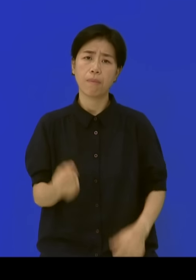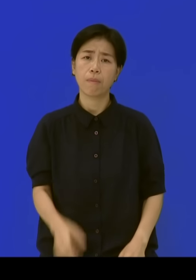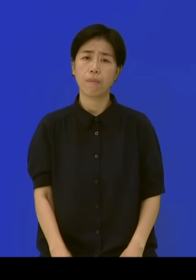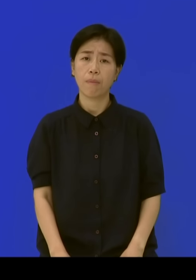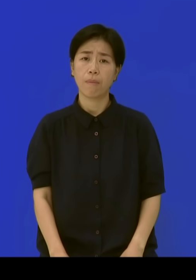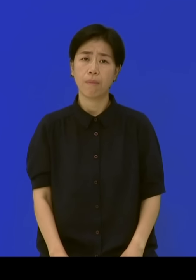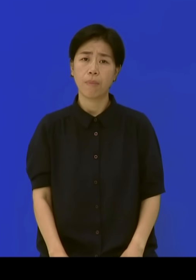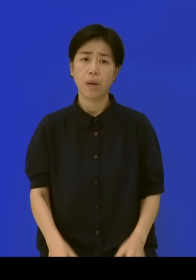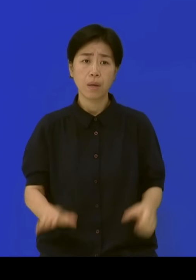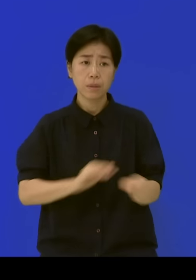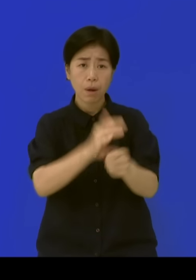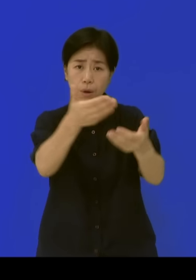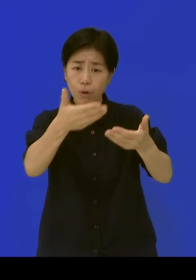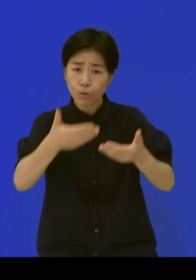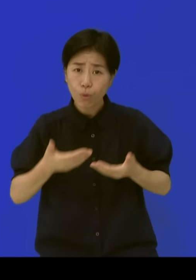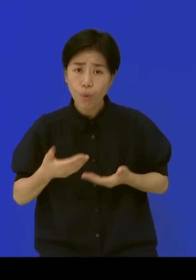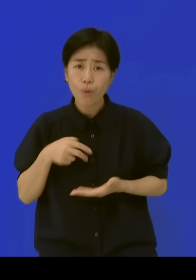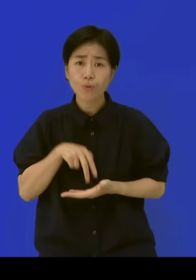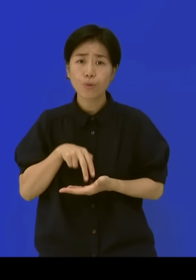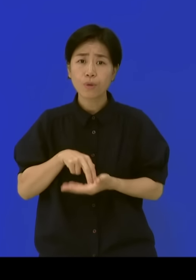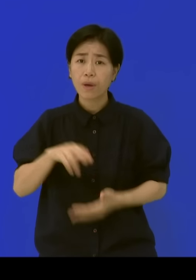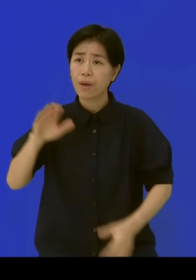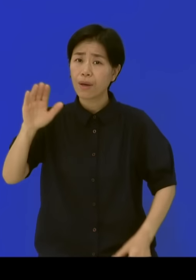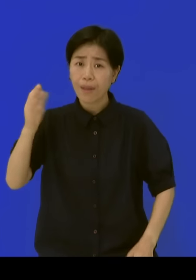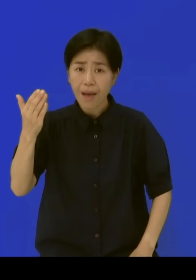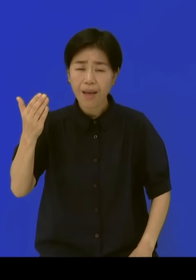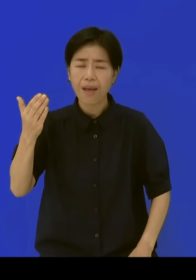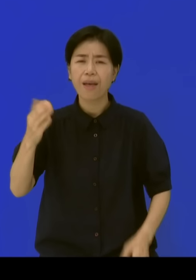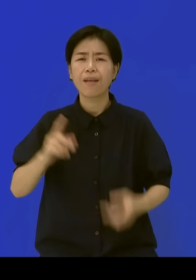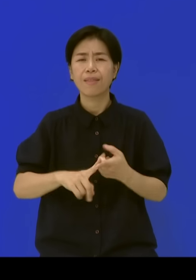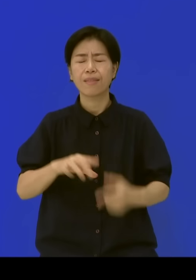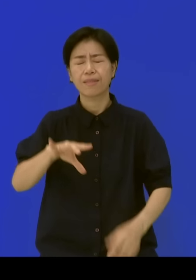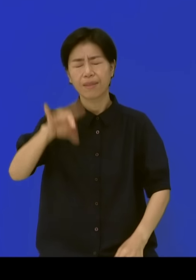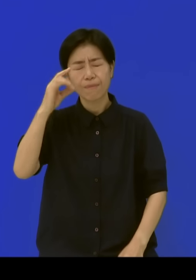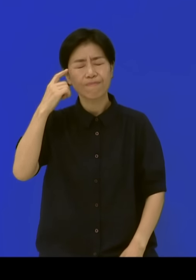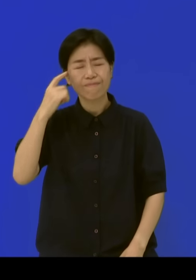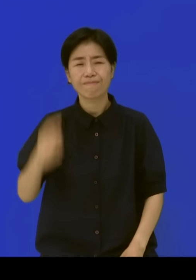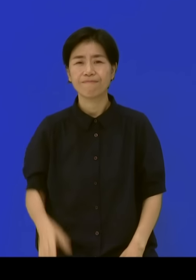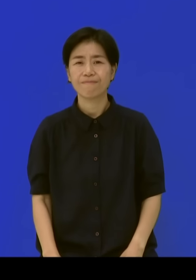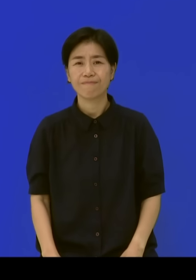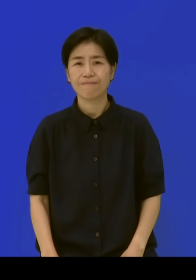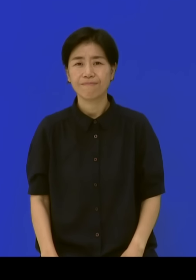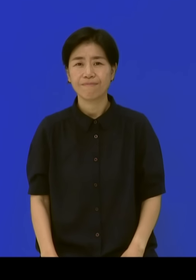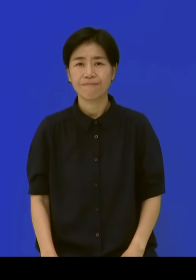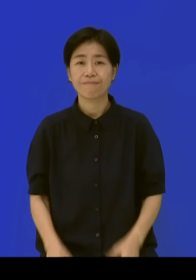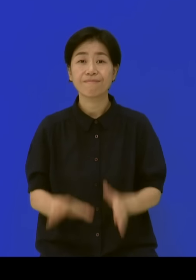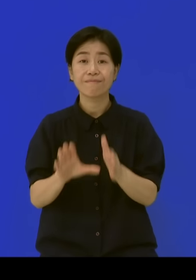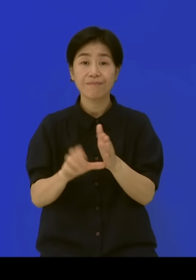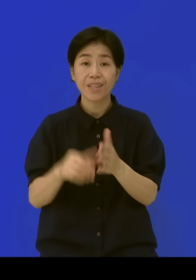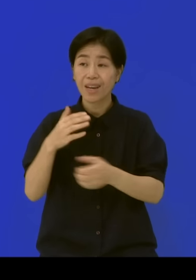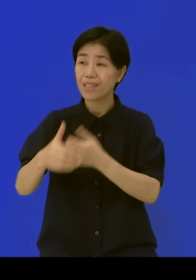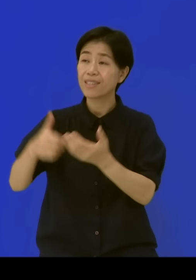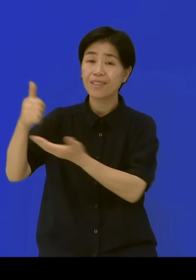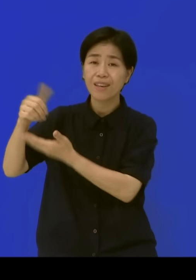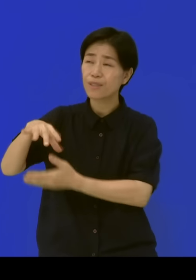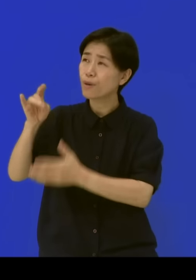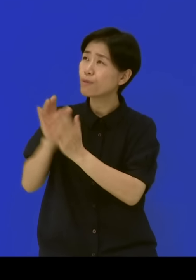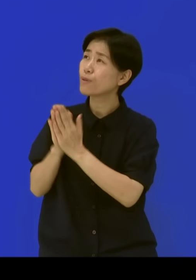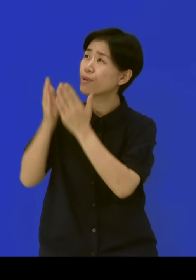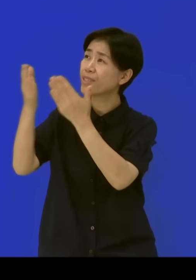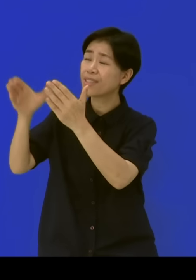내가 사랑받을 수도 있는 존재겠다라고 좀 생각을 더 해보게 되고 예. 그때 제가 하나님께 처음 기도했던 게